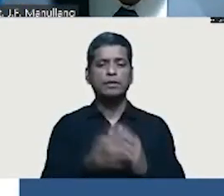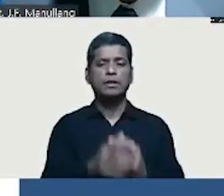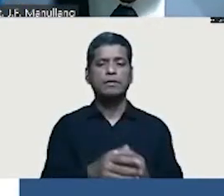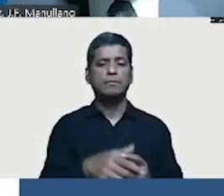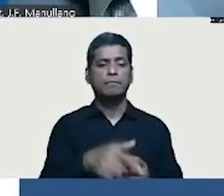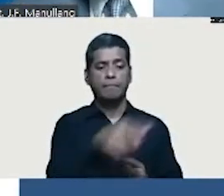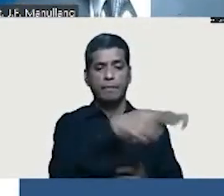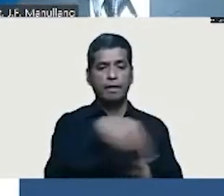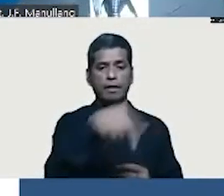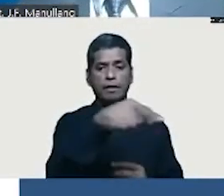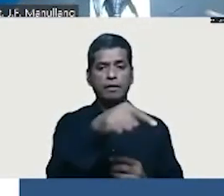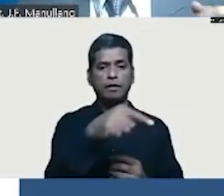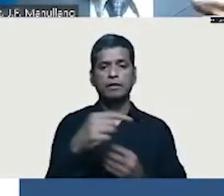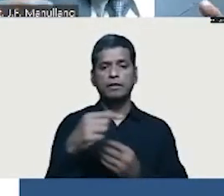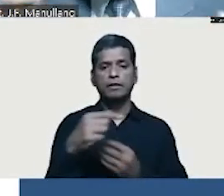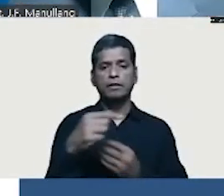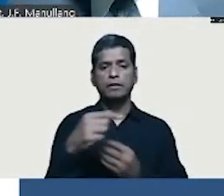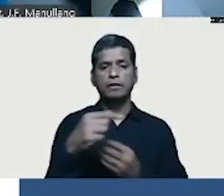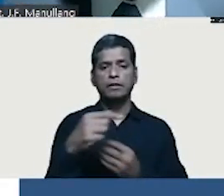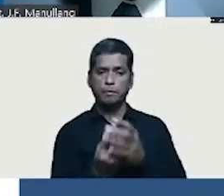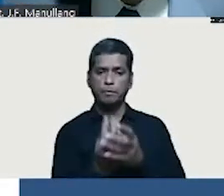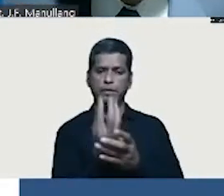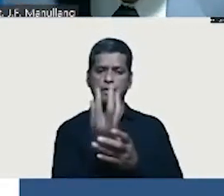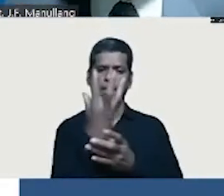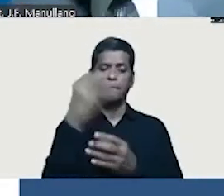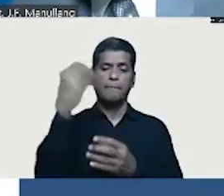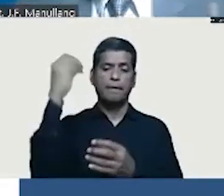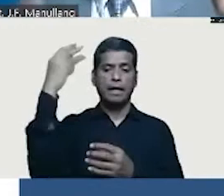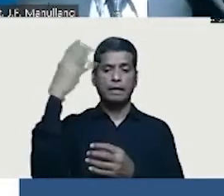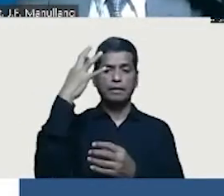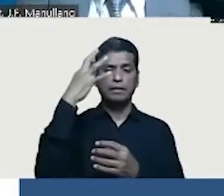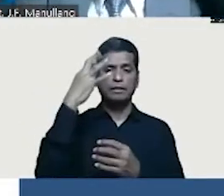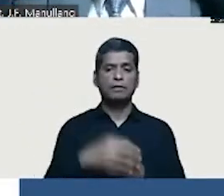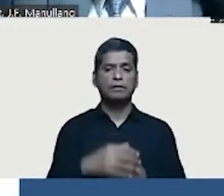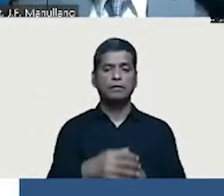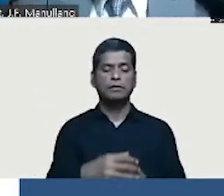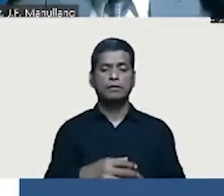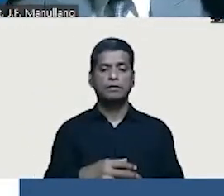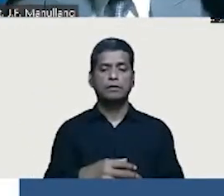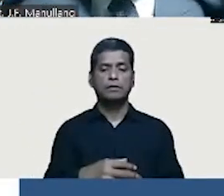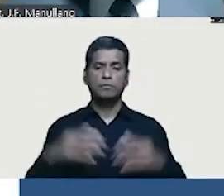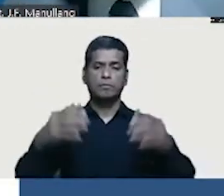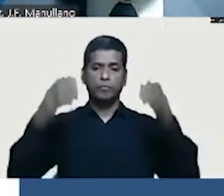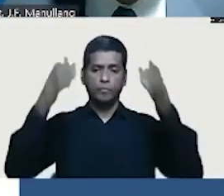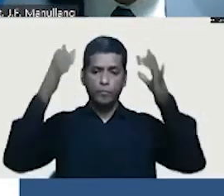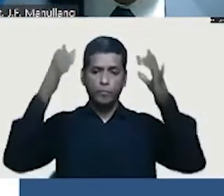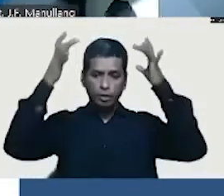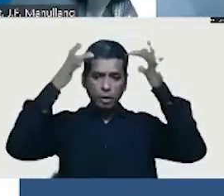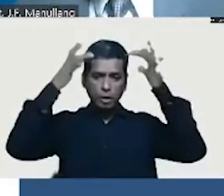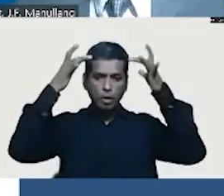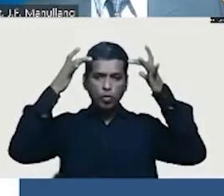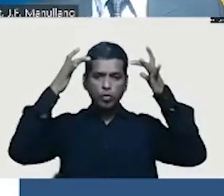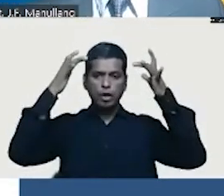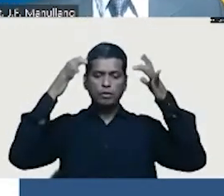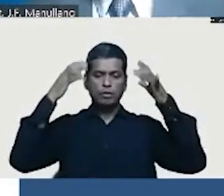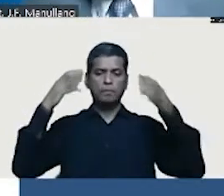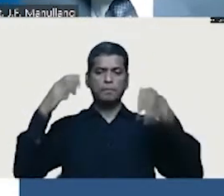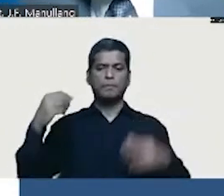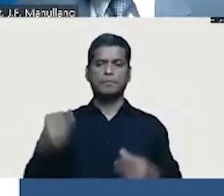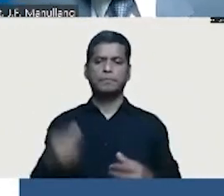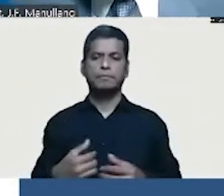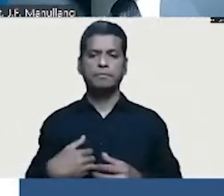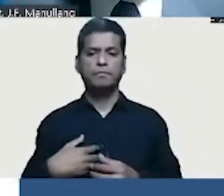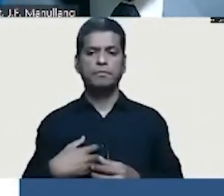matahari dan kakinya pertumbuhan bulan dan di kepalanya itu terdapat mahkota dengan 12 Bintang dan dia sedang